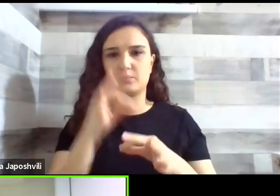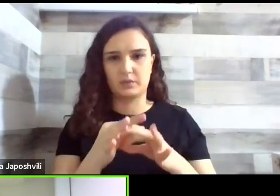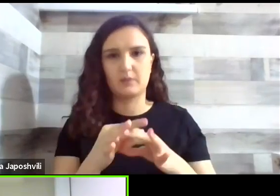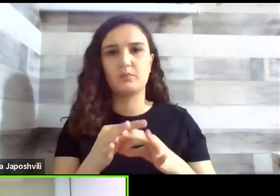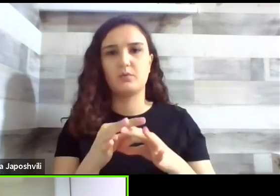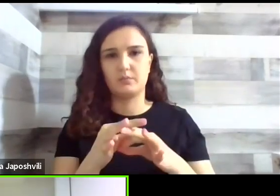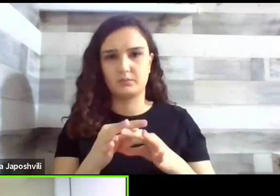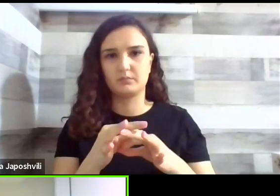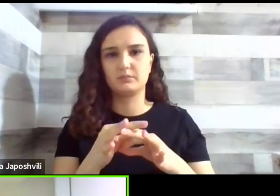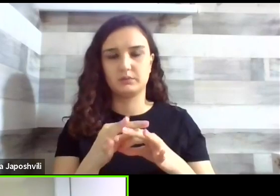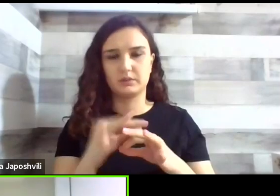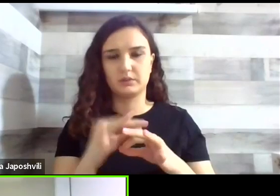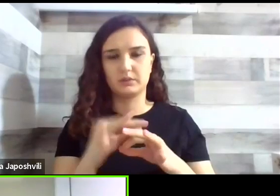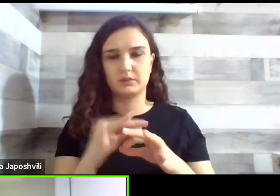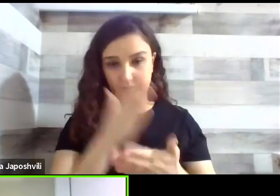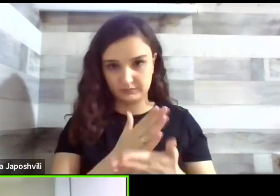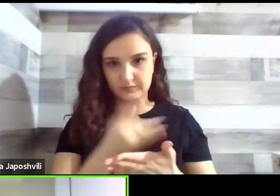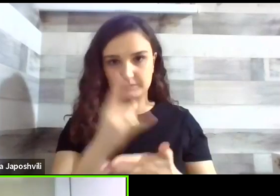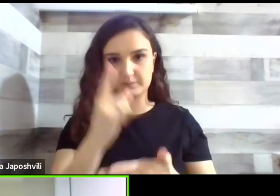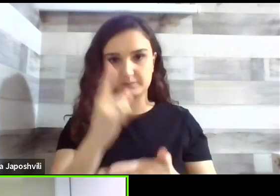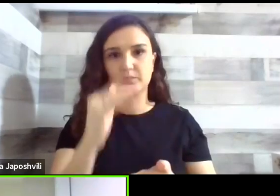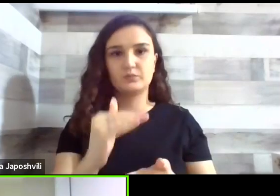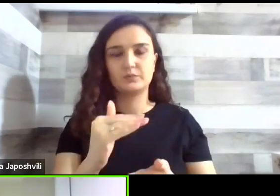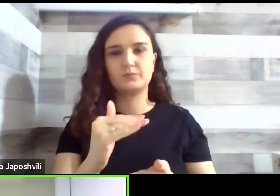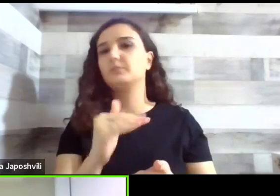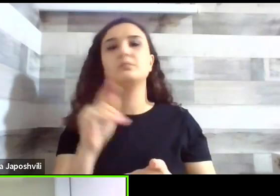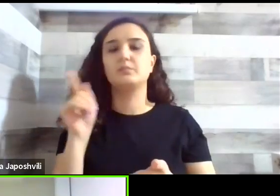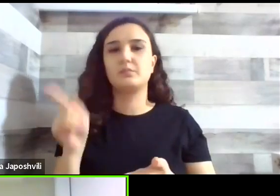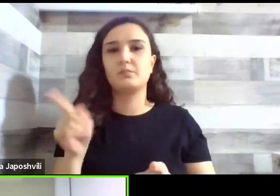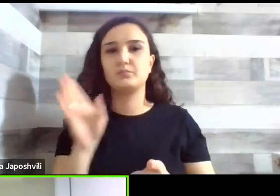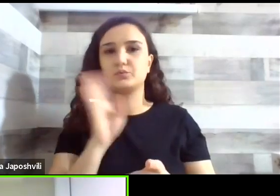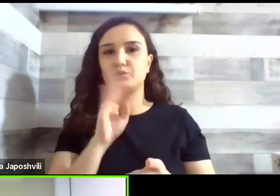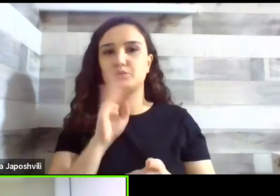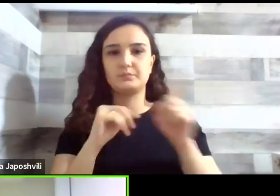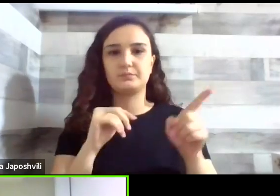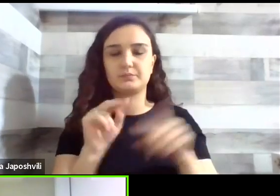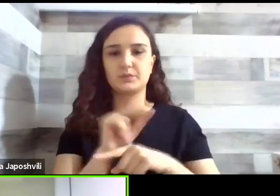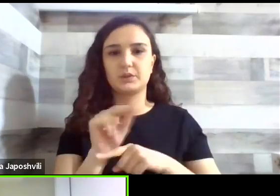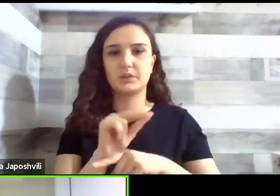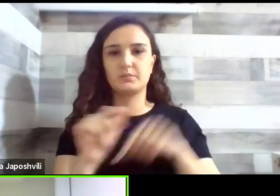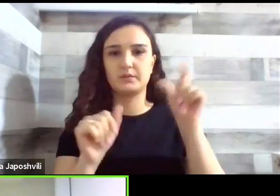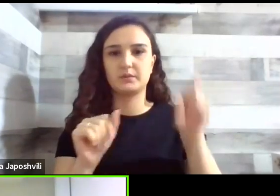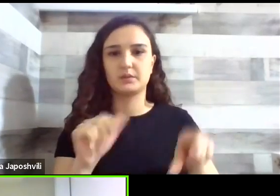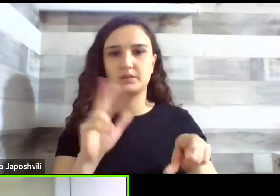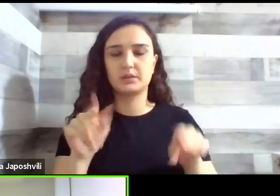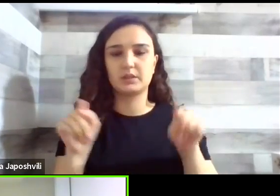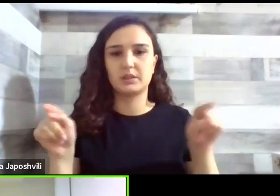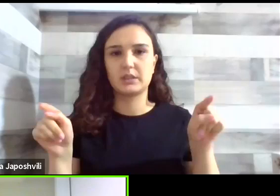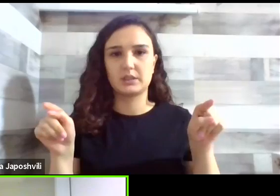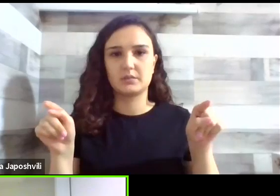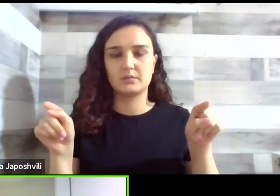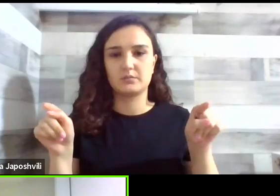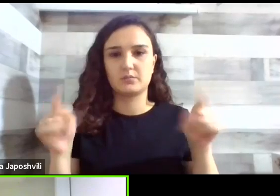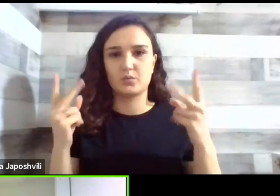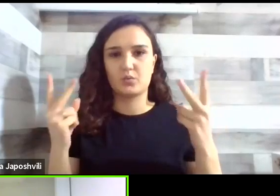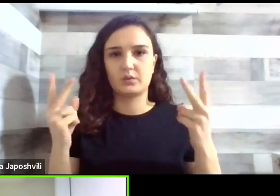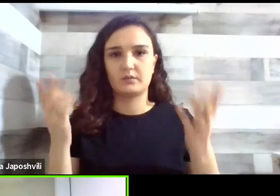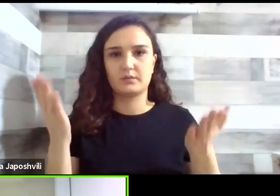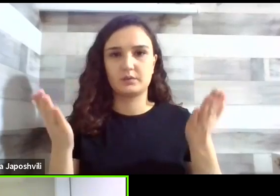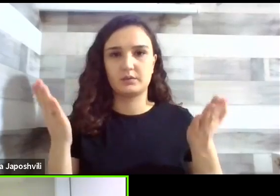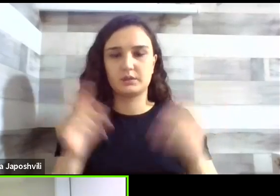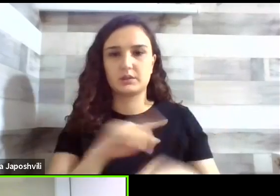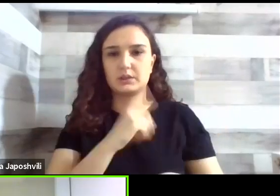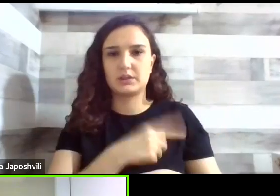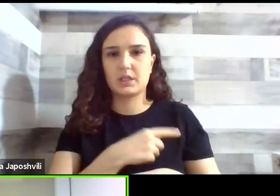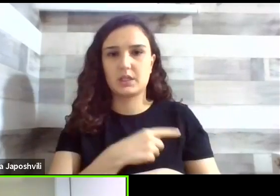პასუხისგებლობა. აი წარმოიდგინეთ, ყავს ბავშვი, აქეთ არის მშობელი, აქეთ არის თერაპევტი. Და აი ეს ორივეს